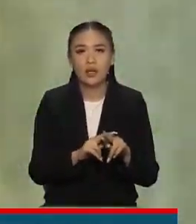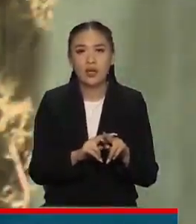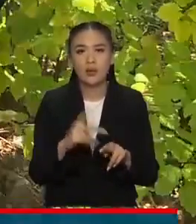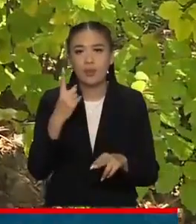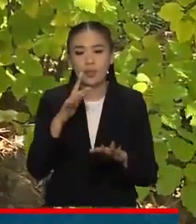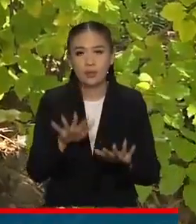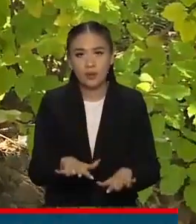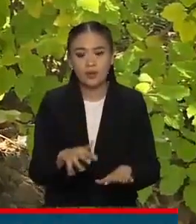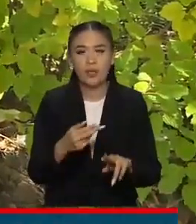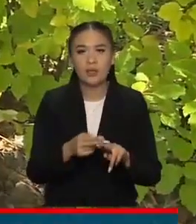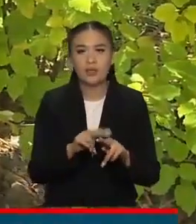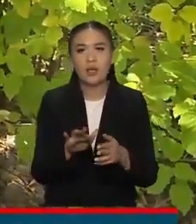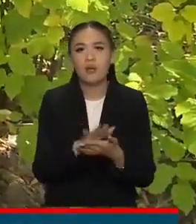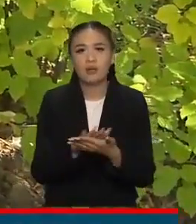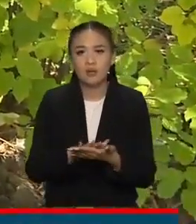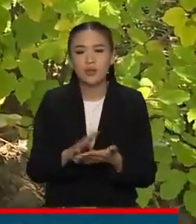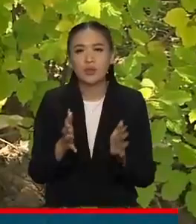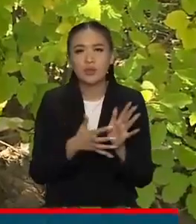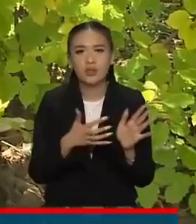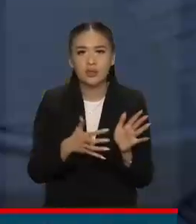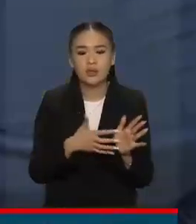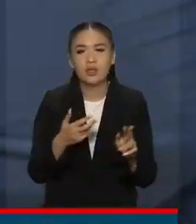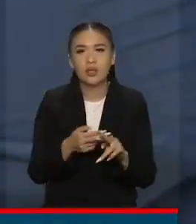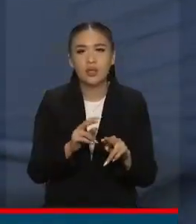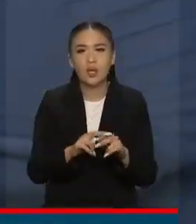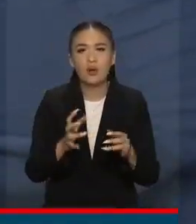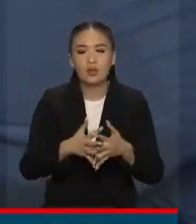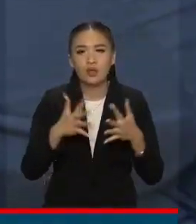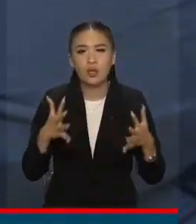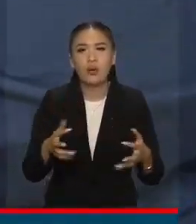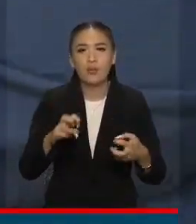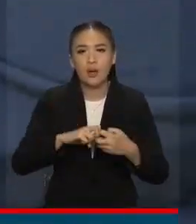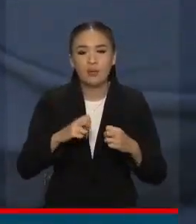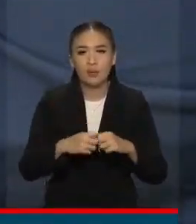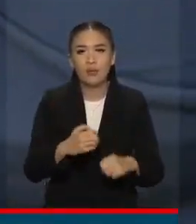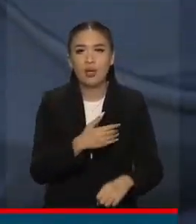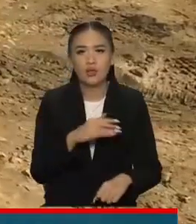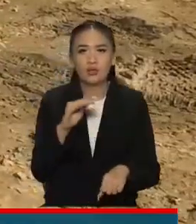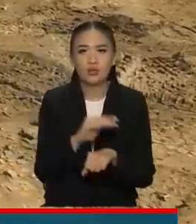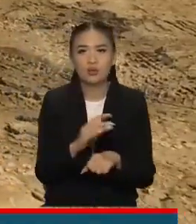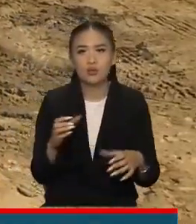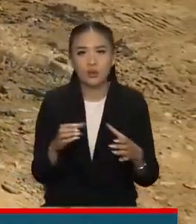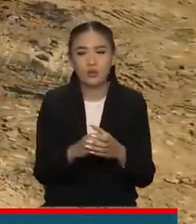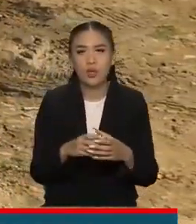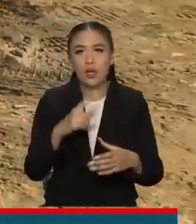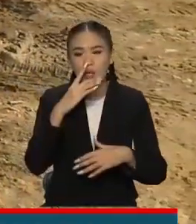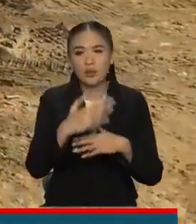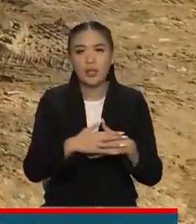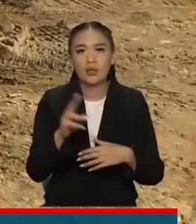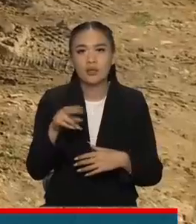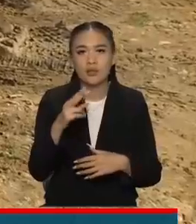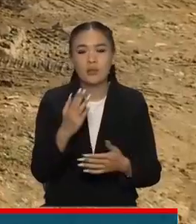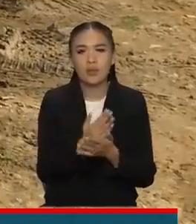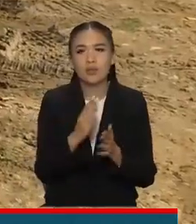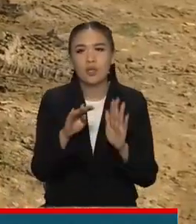орналастыру мен абаттандыру жұмыстарының жеткіліксіздігі. Осы үлкен проблемаға үлес қосқысы келетін топтың алдағы 90-ға дейін құрған